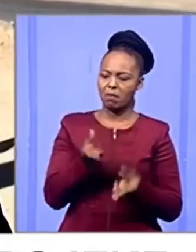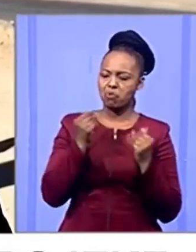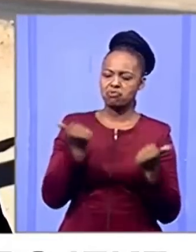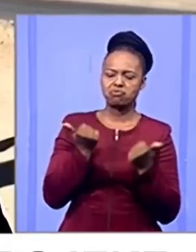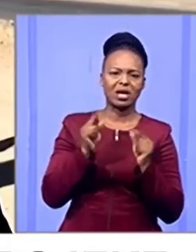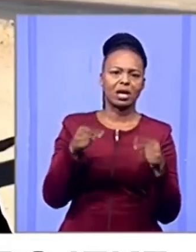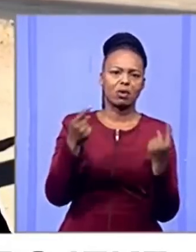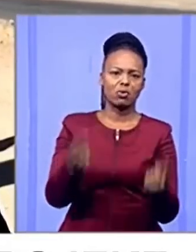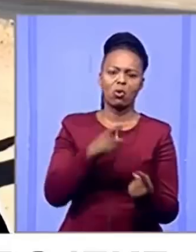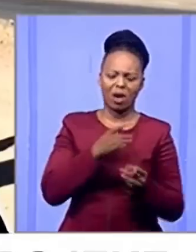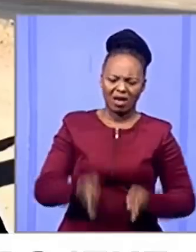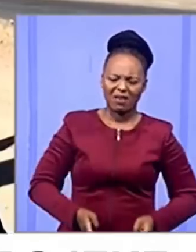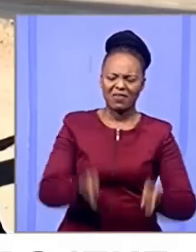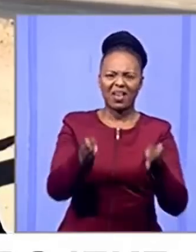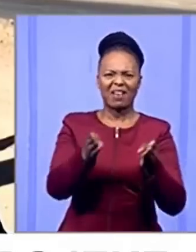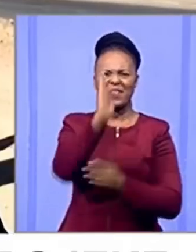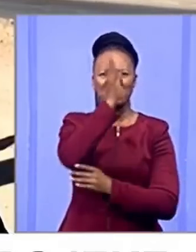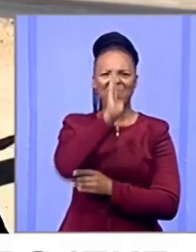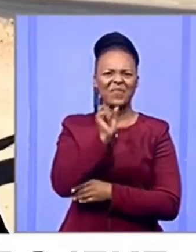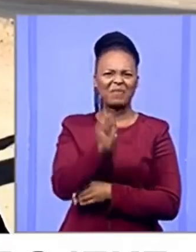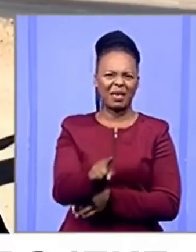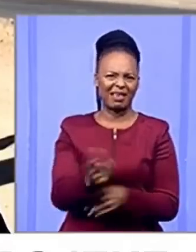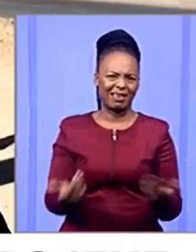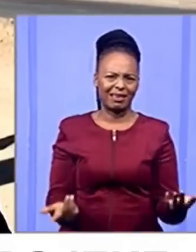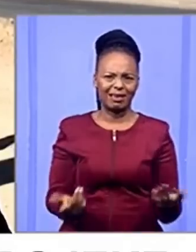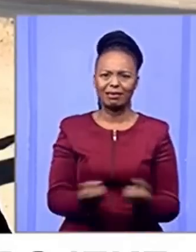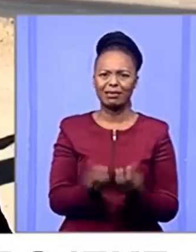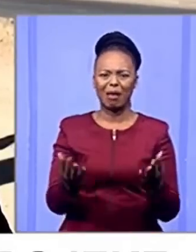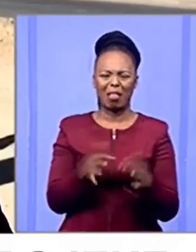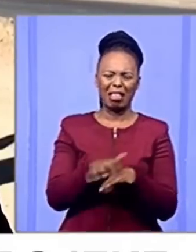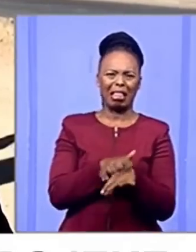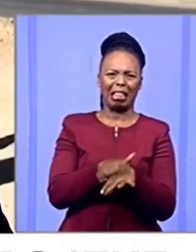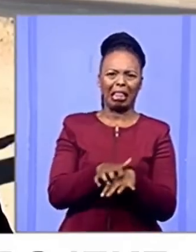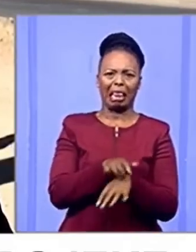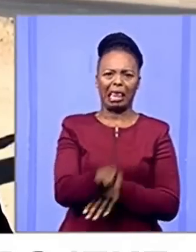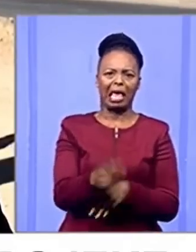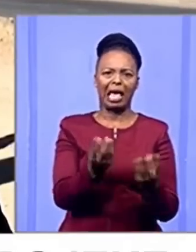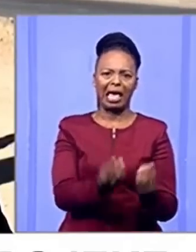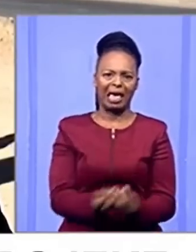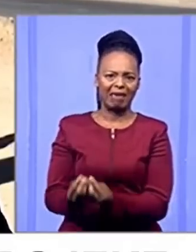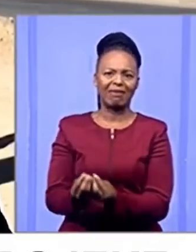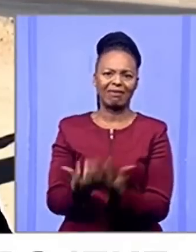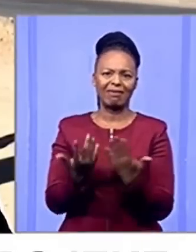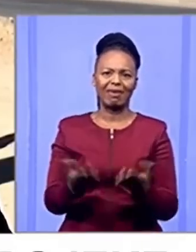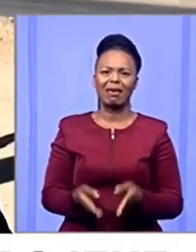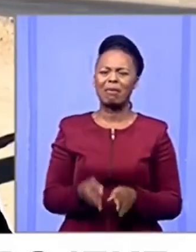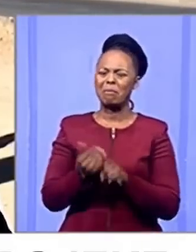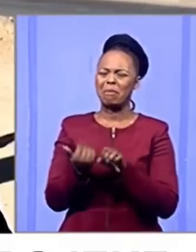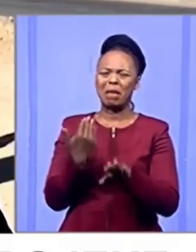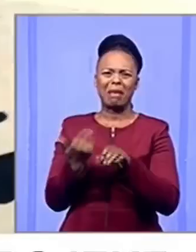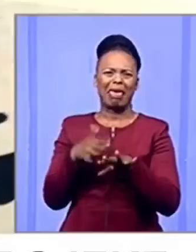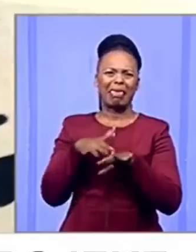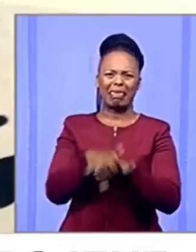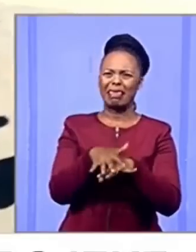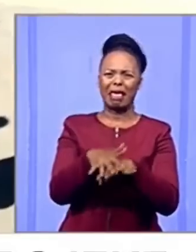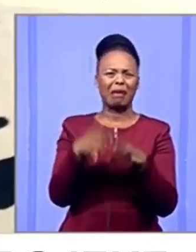tsela e maswe ba bang ba kgona gore ba eme ka ko thoko ka ba tshaba go tsena ka kwano ka gore pharakano e ntsi thata ke sephetephete hela